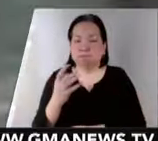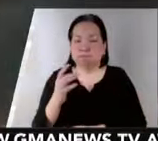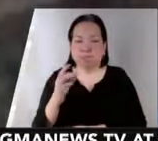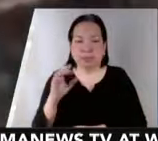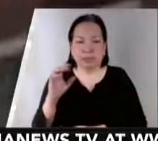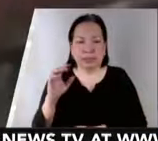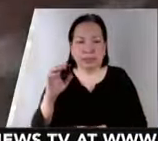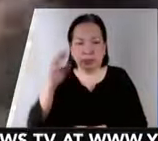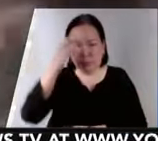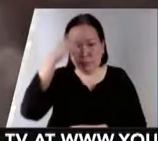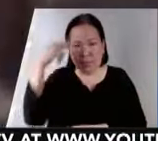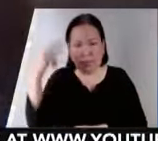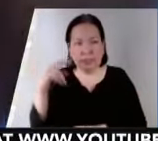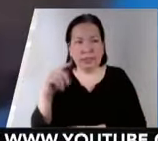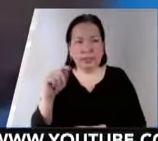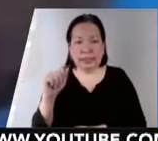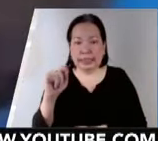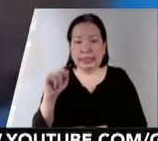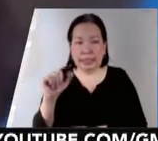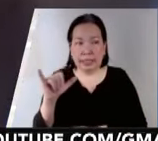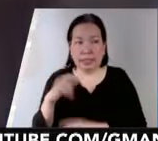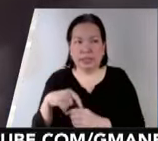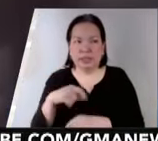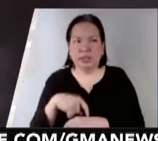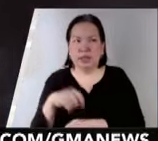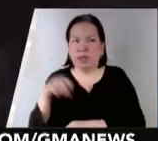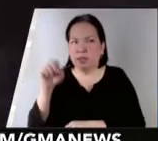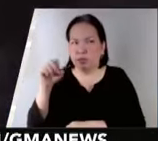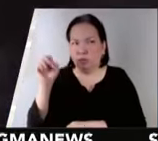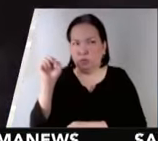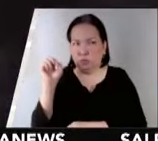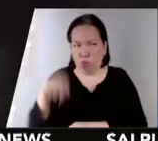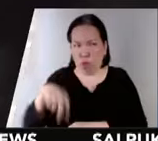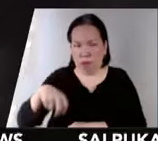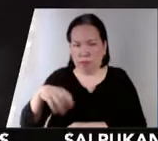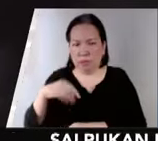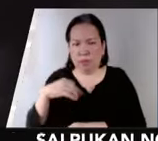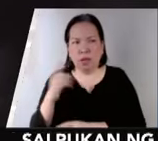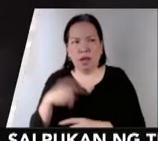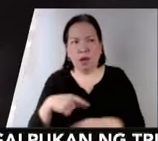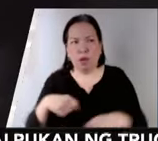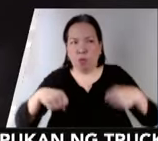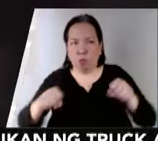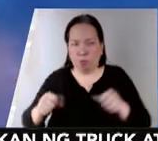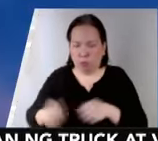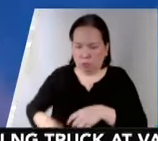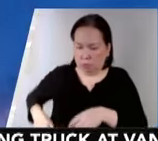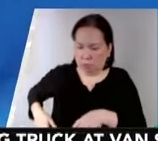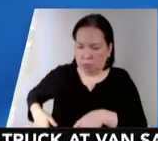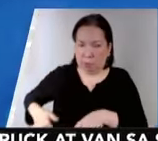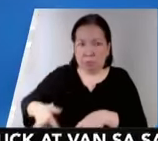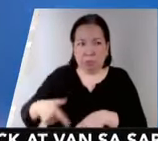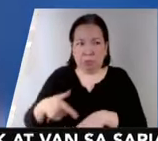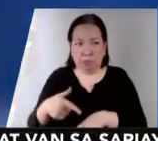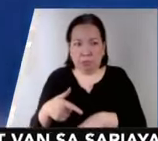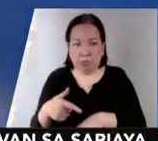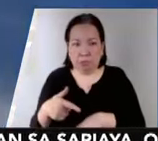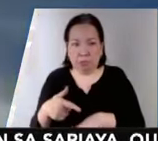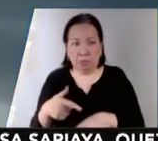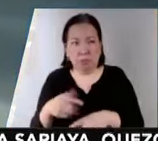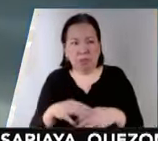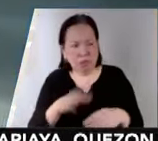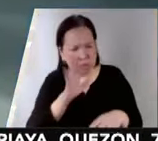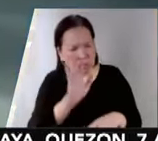kahapon. Maya-maya, isang lalaking nakamotor na may bitbit na baril ang umalarma sa mga otoridad. Nung time na sinita siya, ano